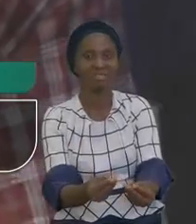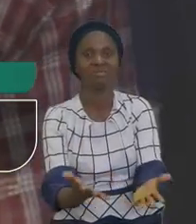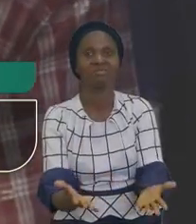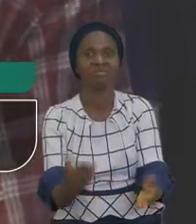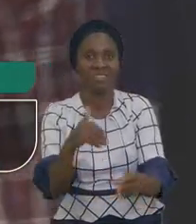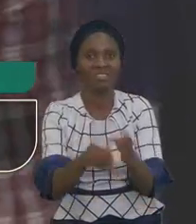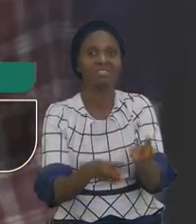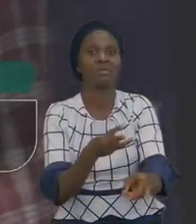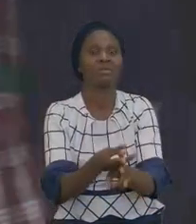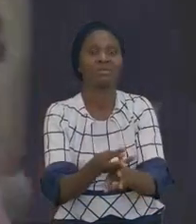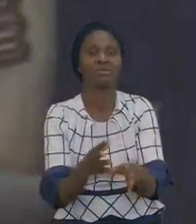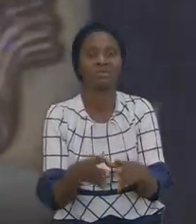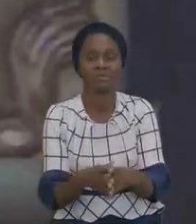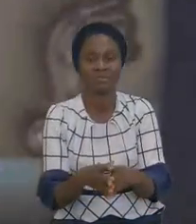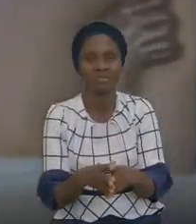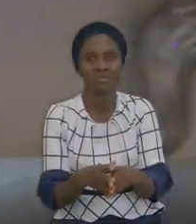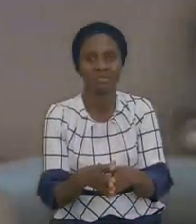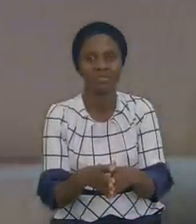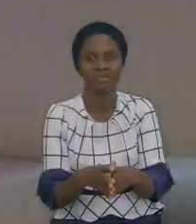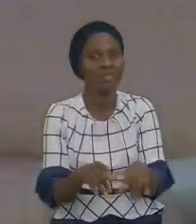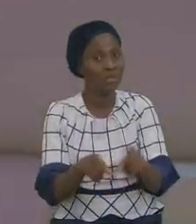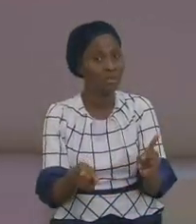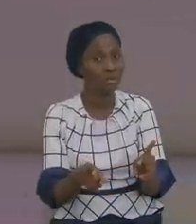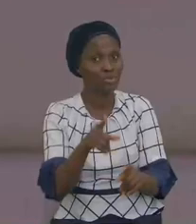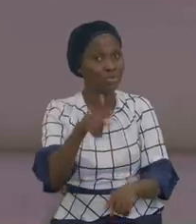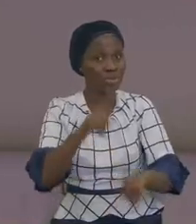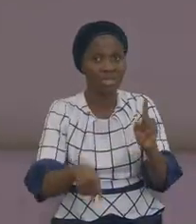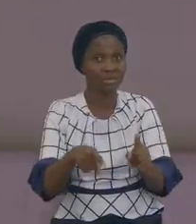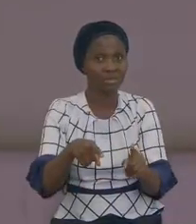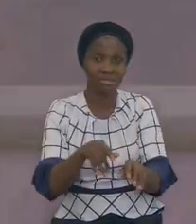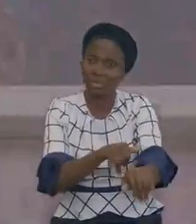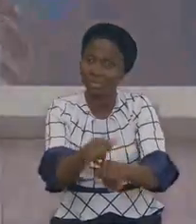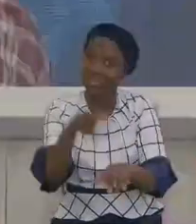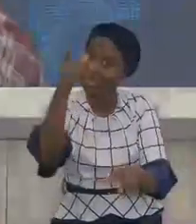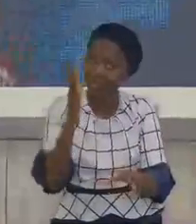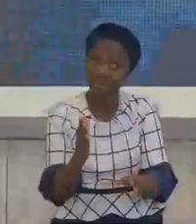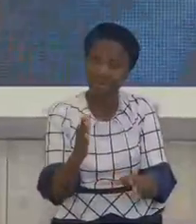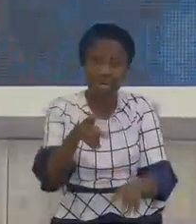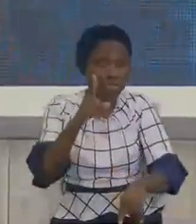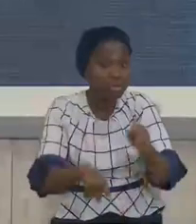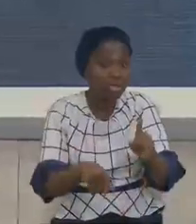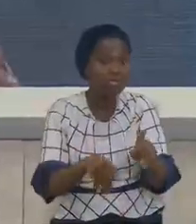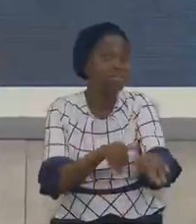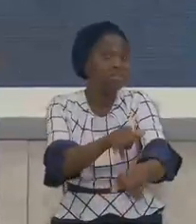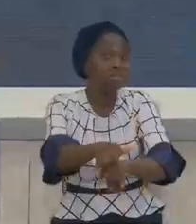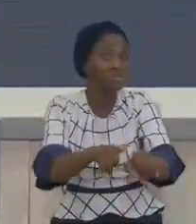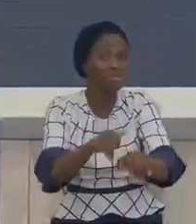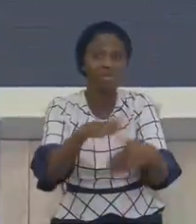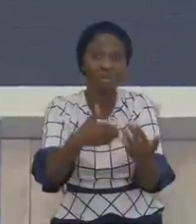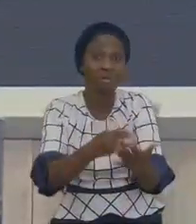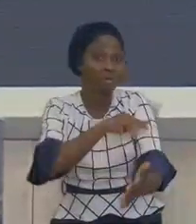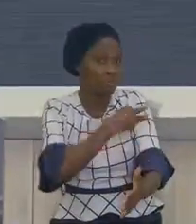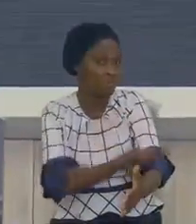Mais tu ne peux pas tromper Dieu. Tu ne peux pas tromper le Dieu Tout-Puissant. Celui dont les yeux voient